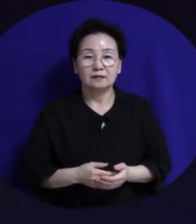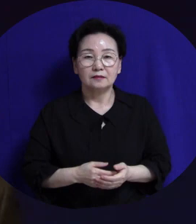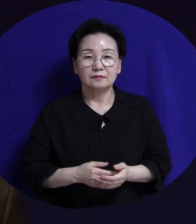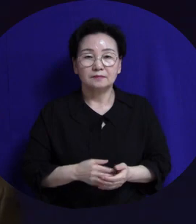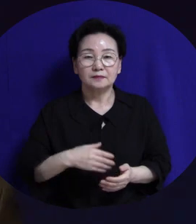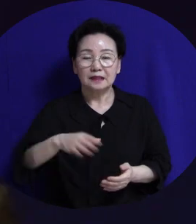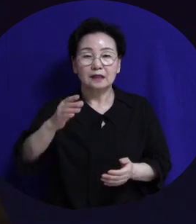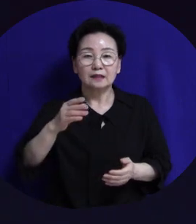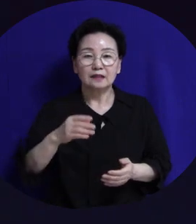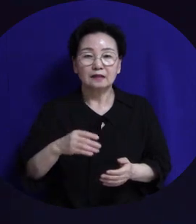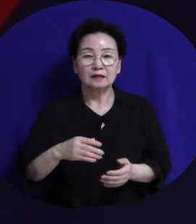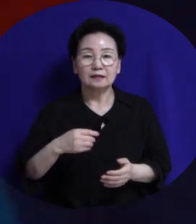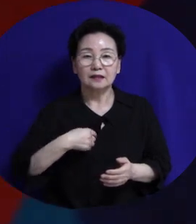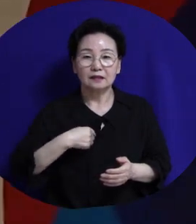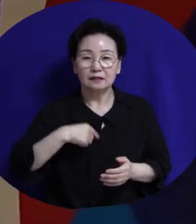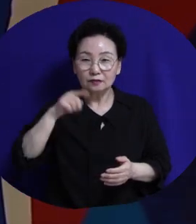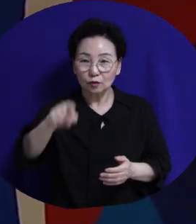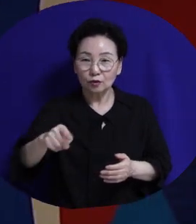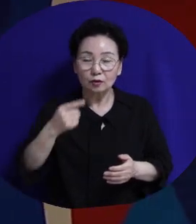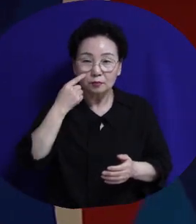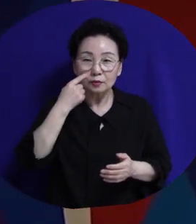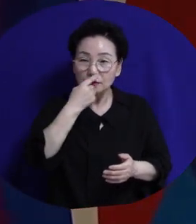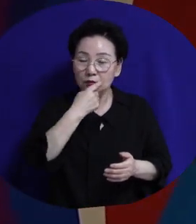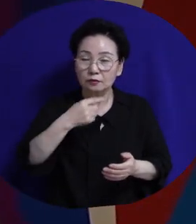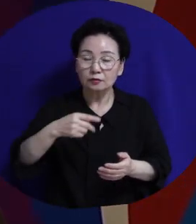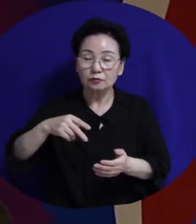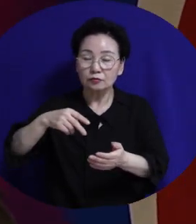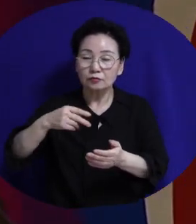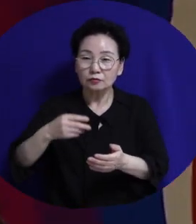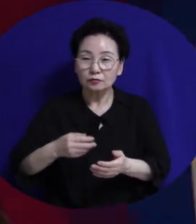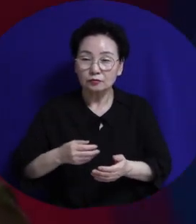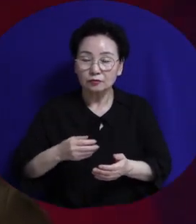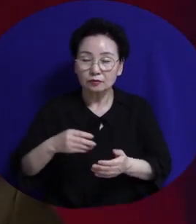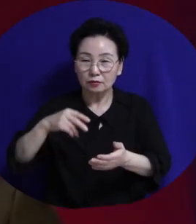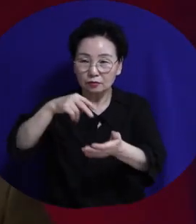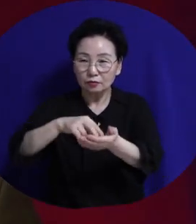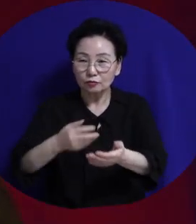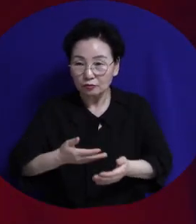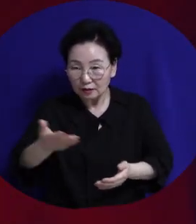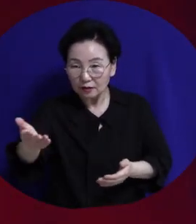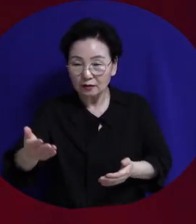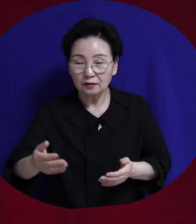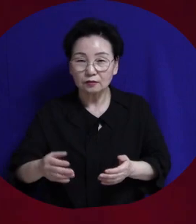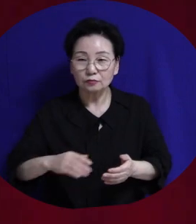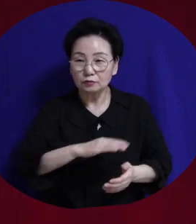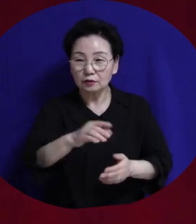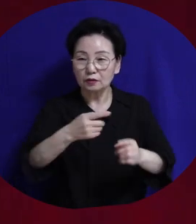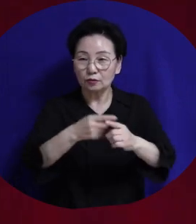가라 아무개야, 내가 너를 보증시켜. 예루살렘 교단의 명예를 걸고.